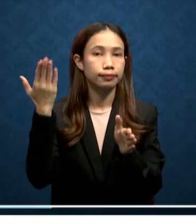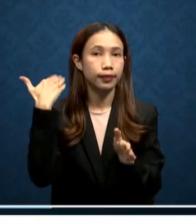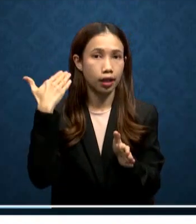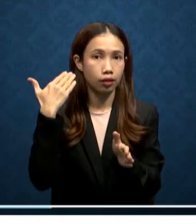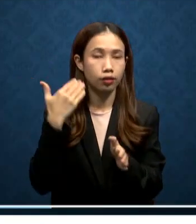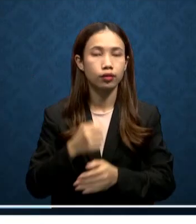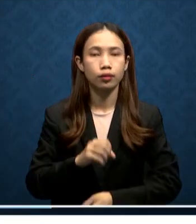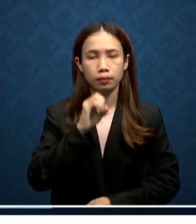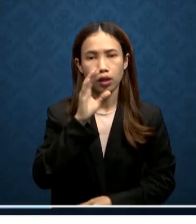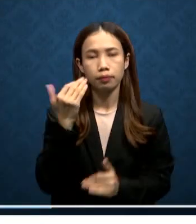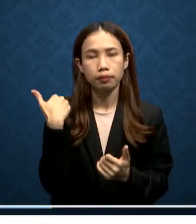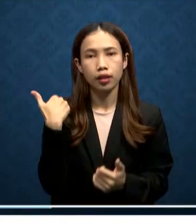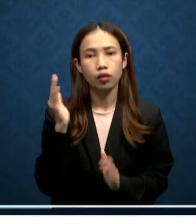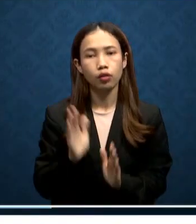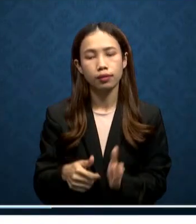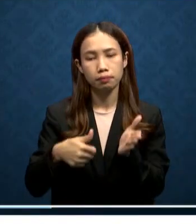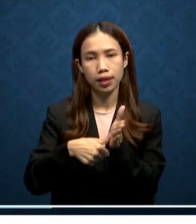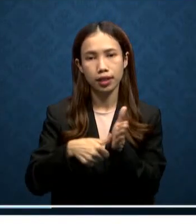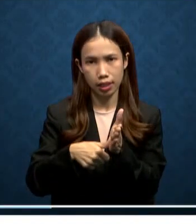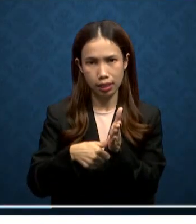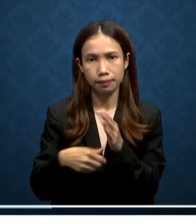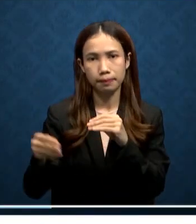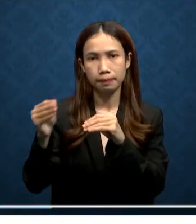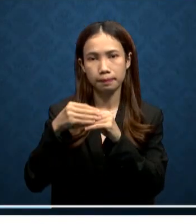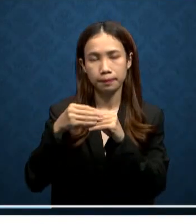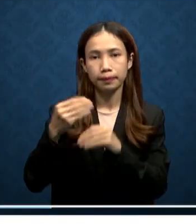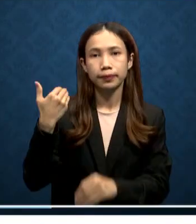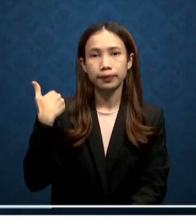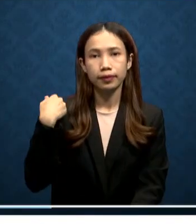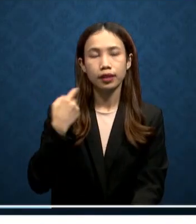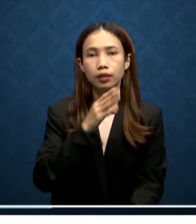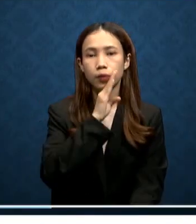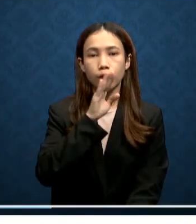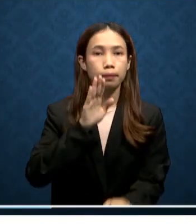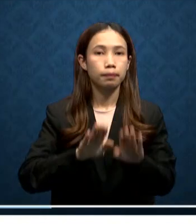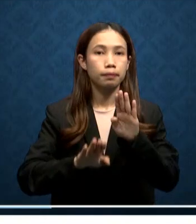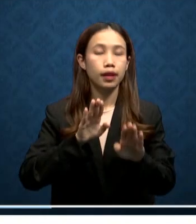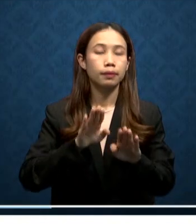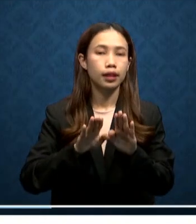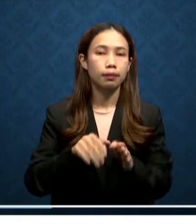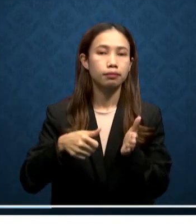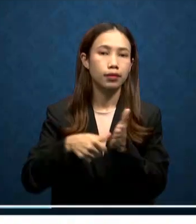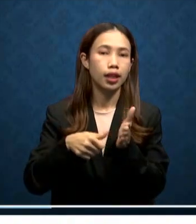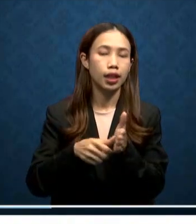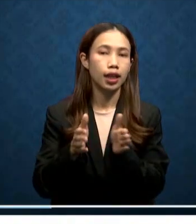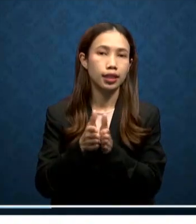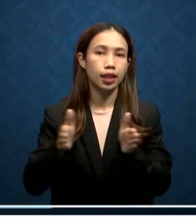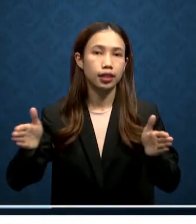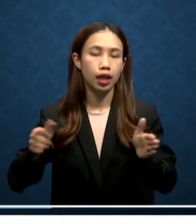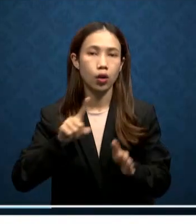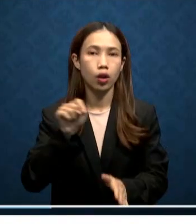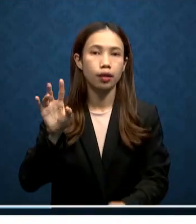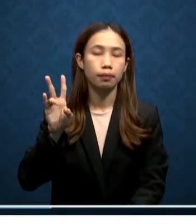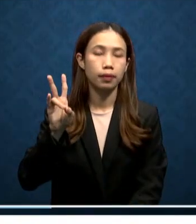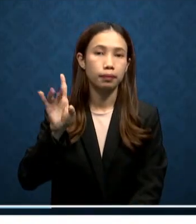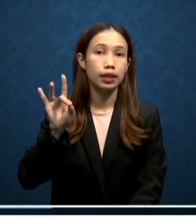ก็ยังมีลูกหนี้ที่ค่อนข้างจะสูงนะถ้าไปเทียบกับลูกหนี้ระยะยาวนะคือ 180วัน